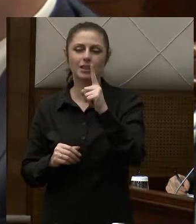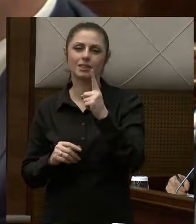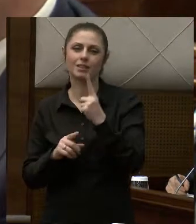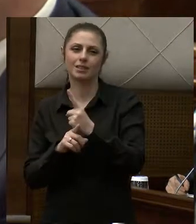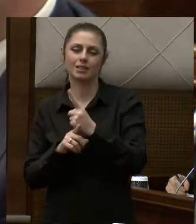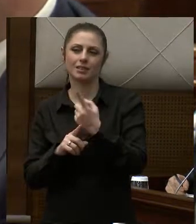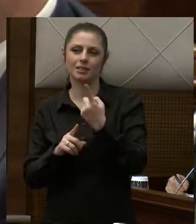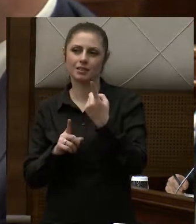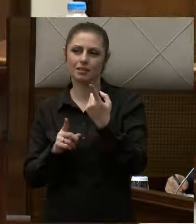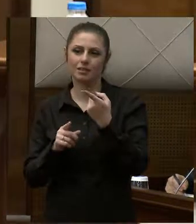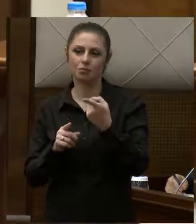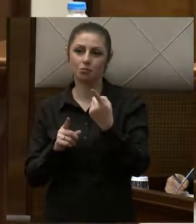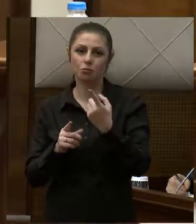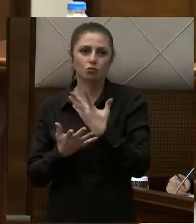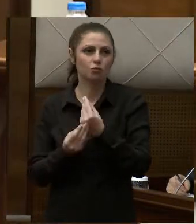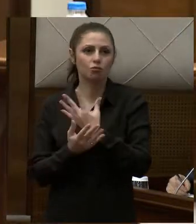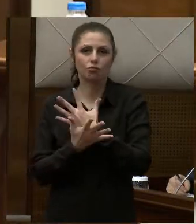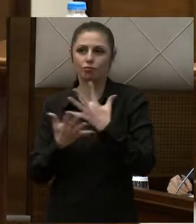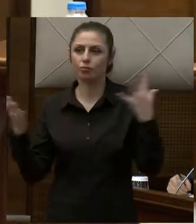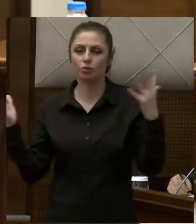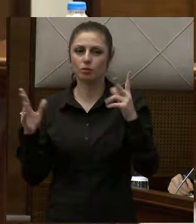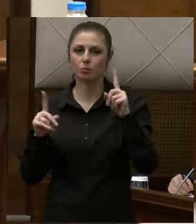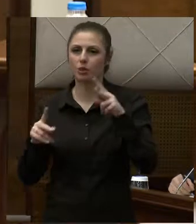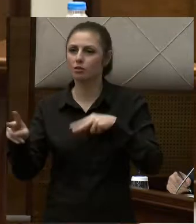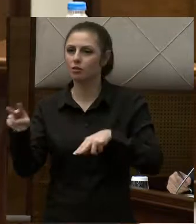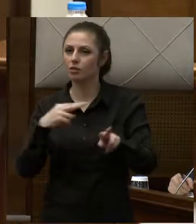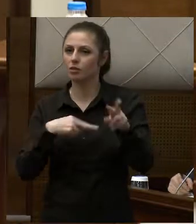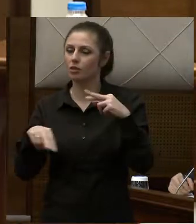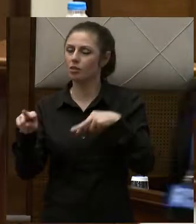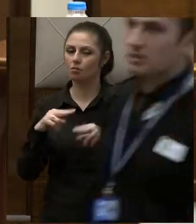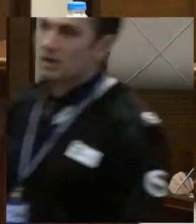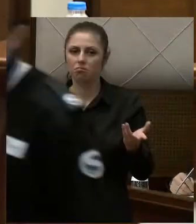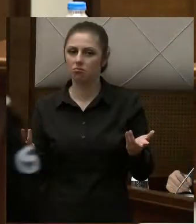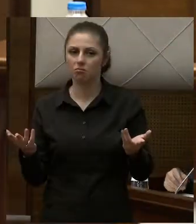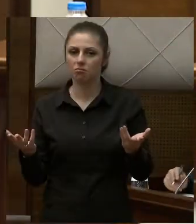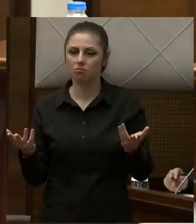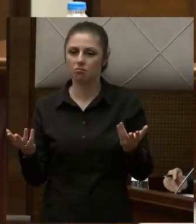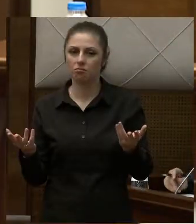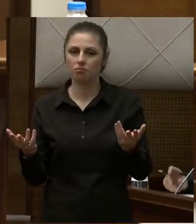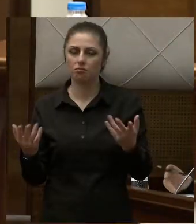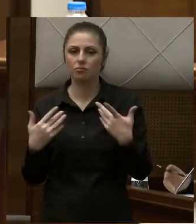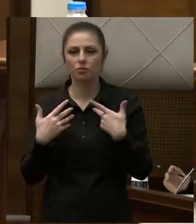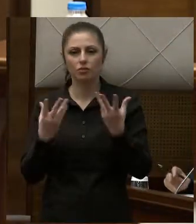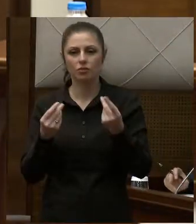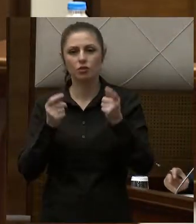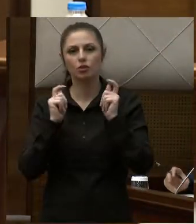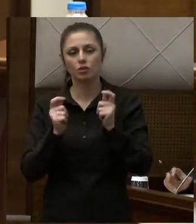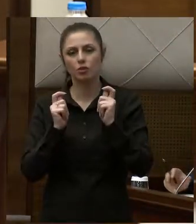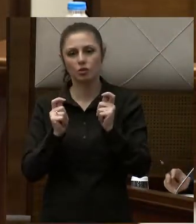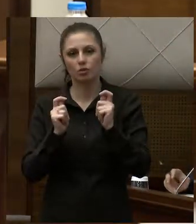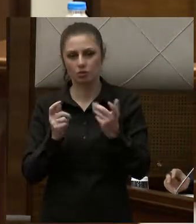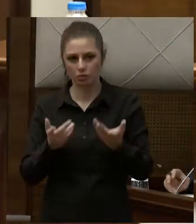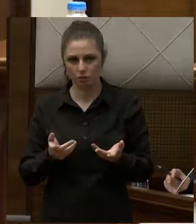böyle devasa bir yol Allah aşkına 7 kişiyle açılışı olur muydu? Adam en azından orada bir 70 kişi, 700 kişi ya da 7000 kişi